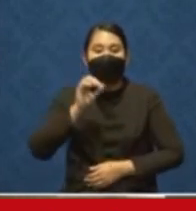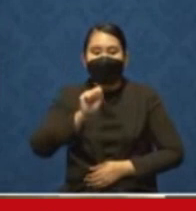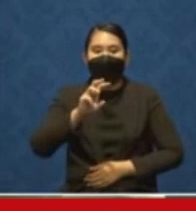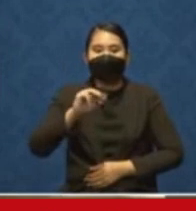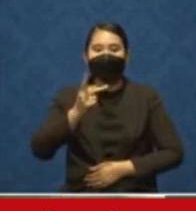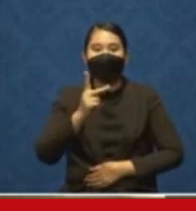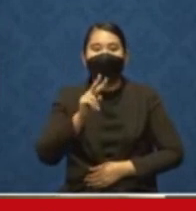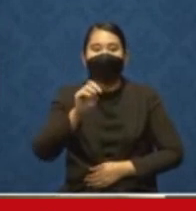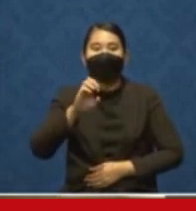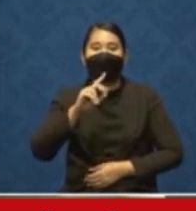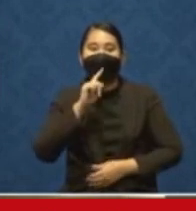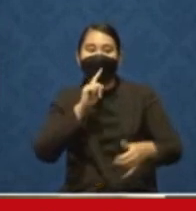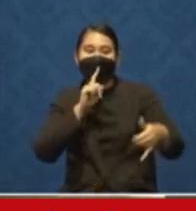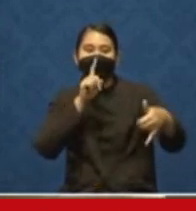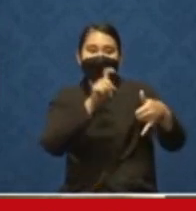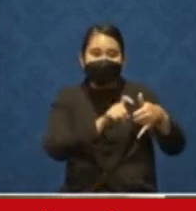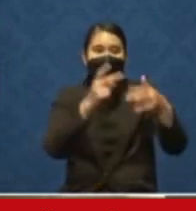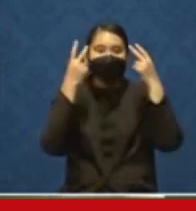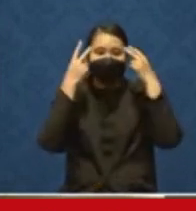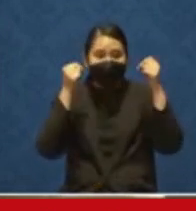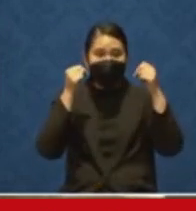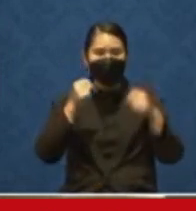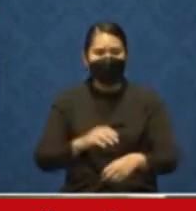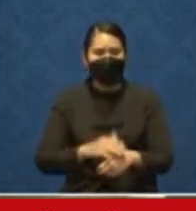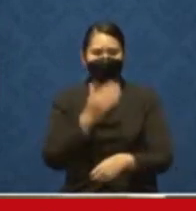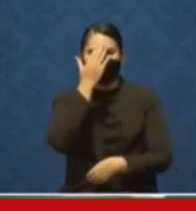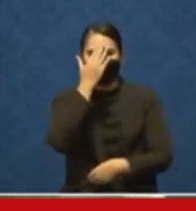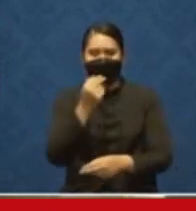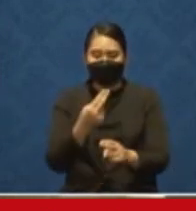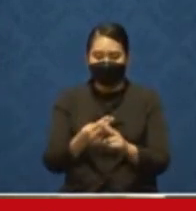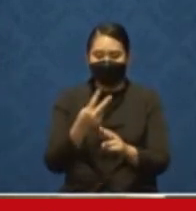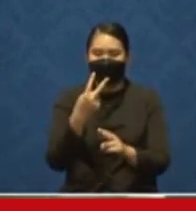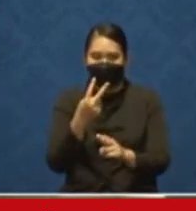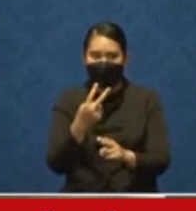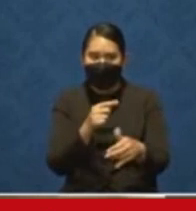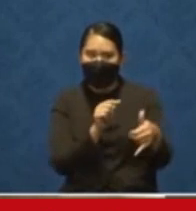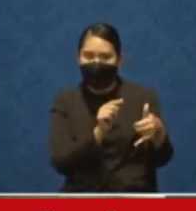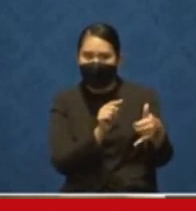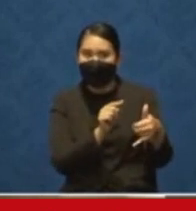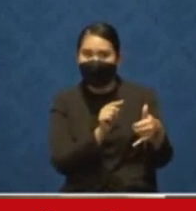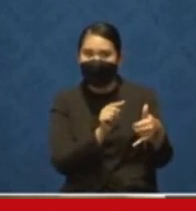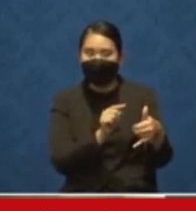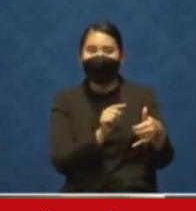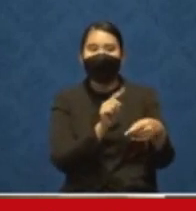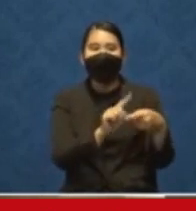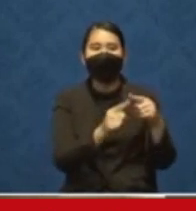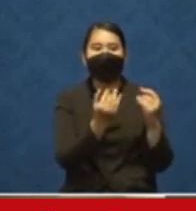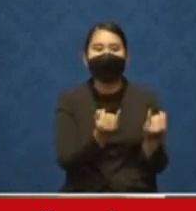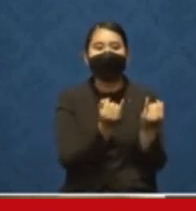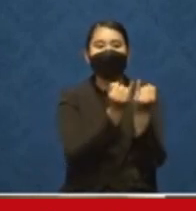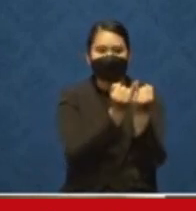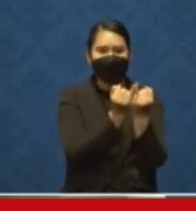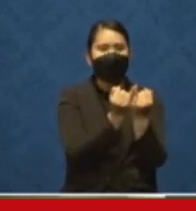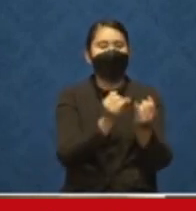นี่ไม่ชอบมาพากลถ้าคุณสมคิดก็ถามนายกท่านนายกแต่ทำไมมัน